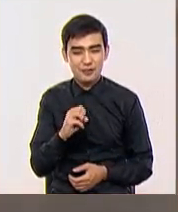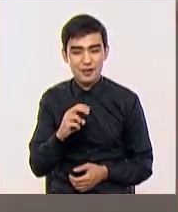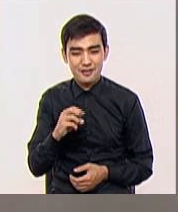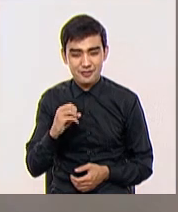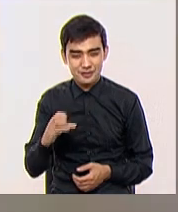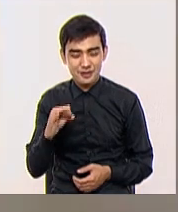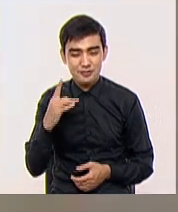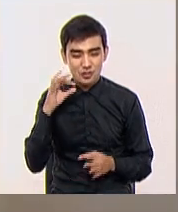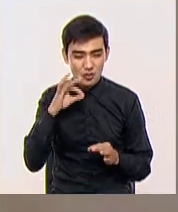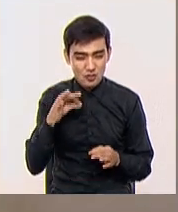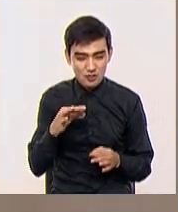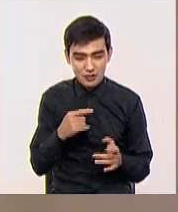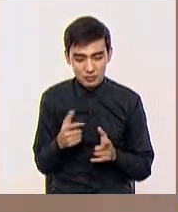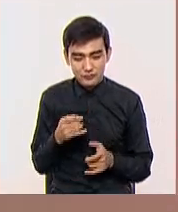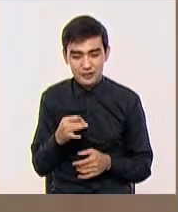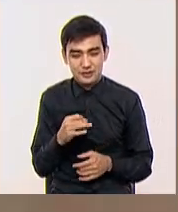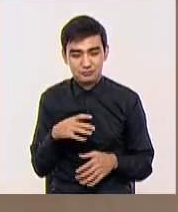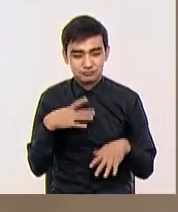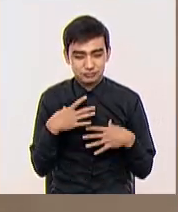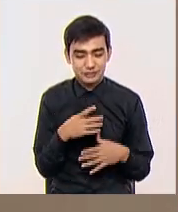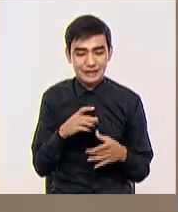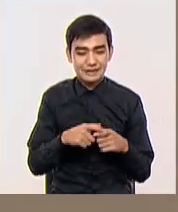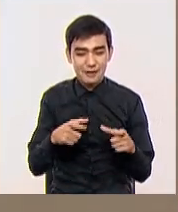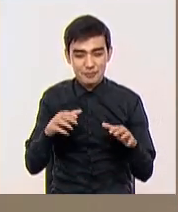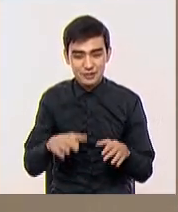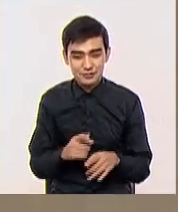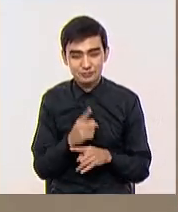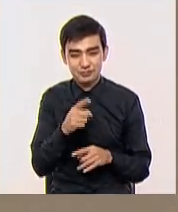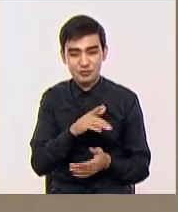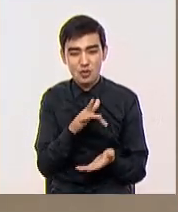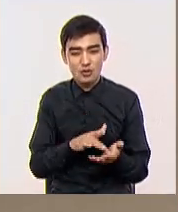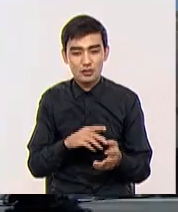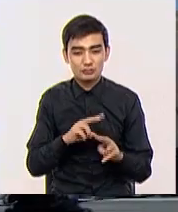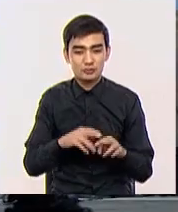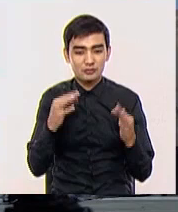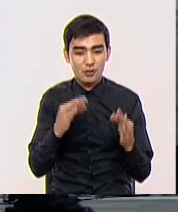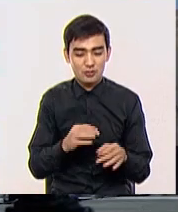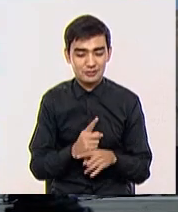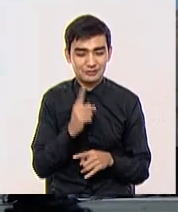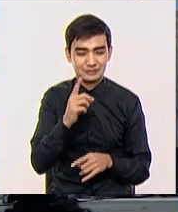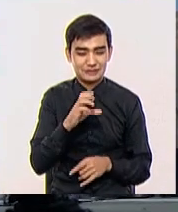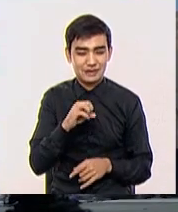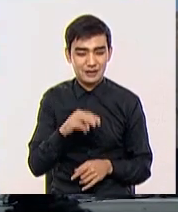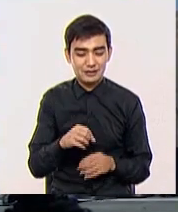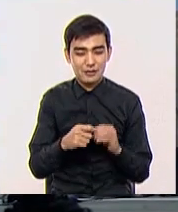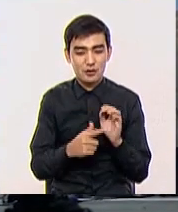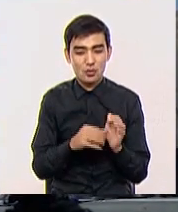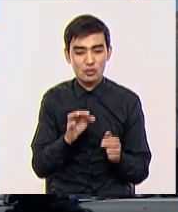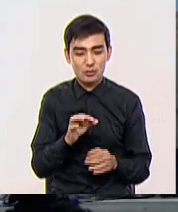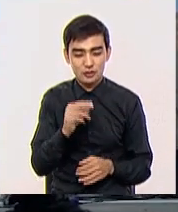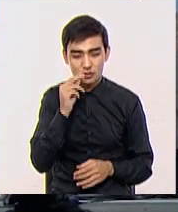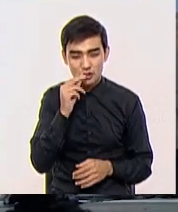и психологическую подготовку, а затем на экзаменах в звездном городке получить доступ к старту. 17